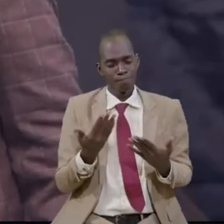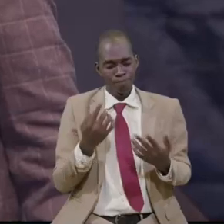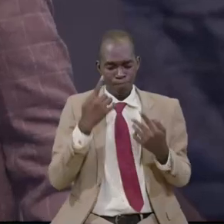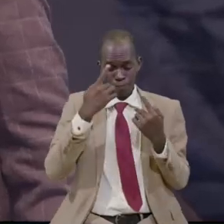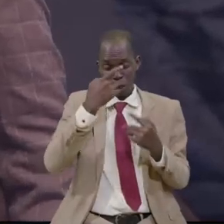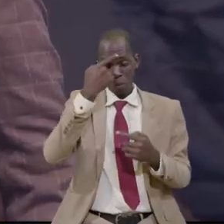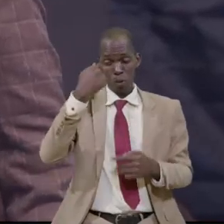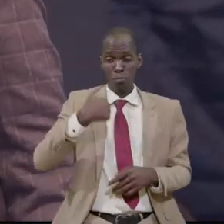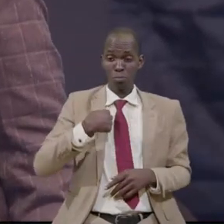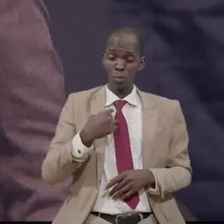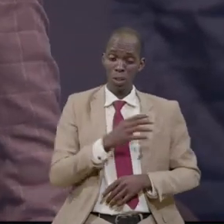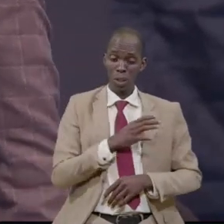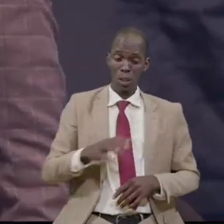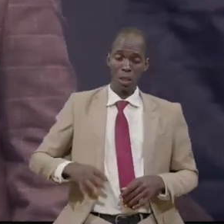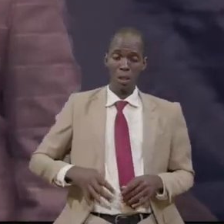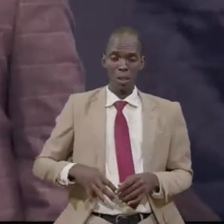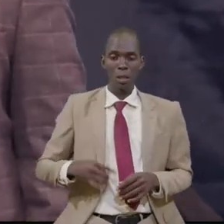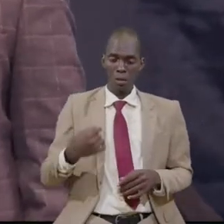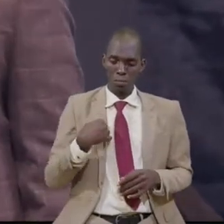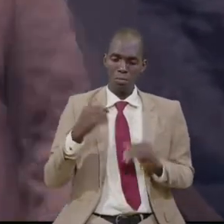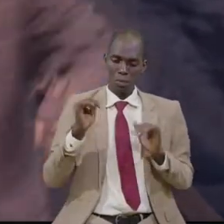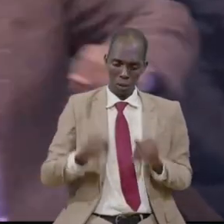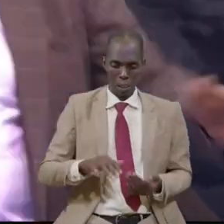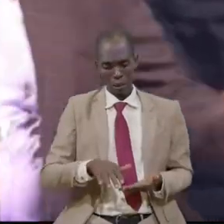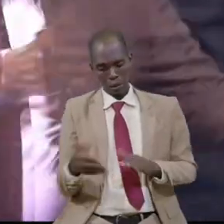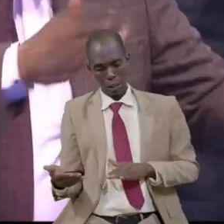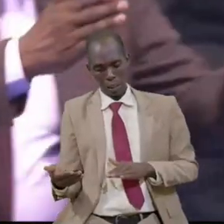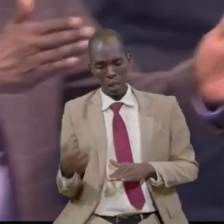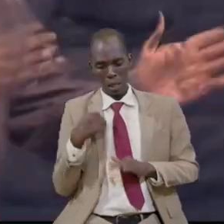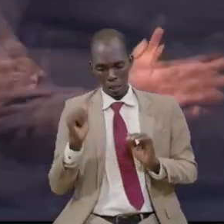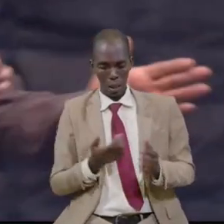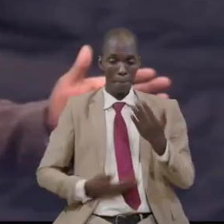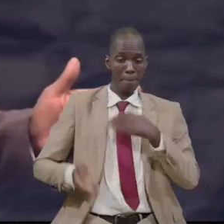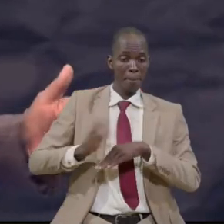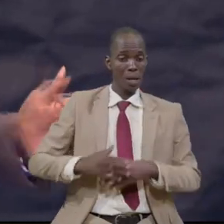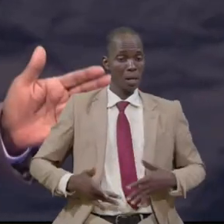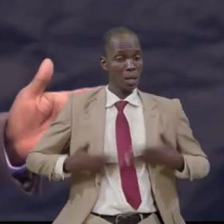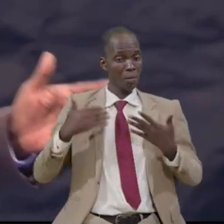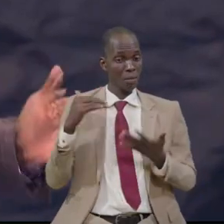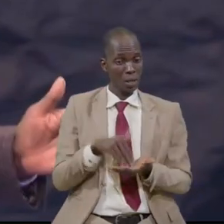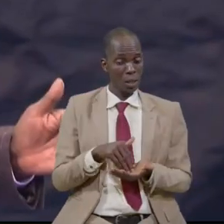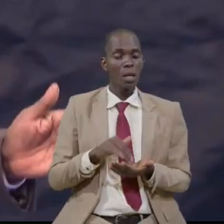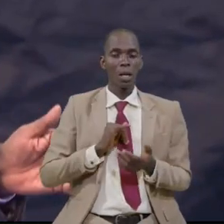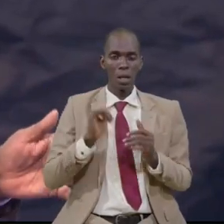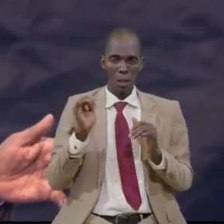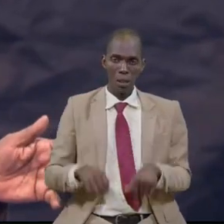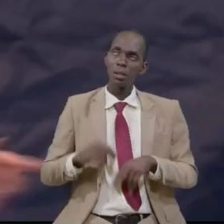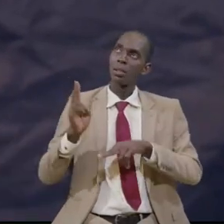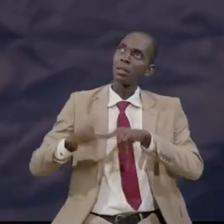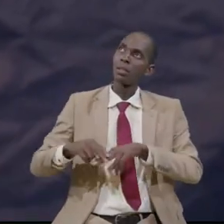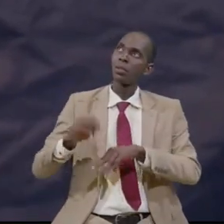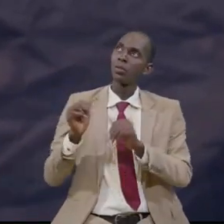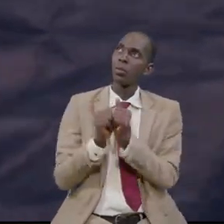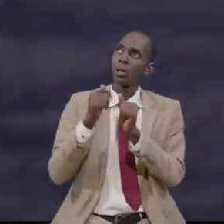peux mourir et ressusciter et retourner au Père et m'asseoir à la